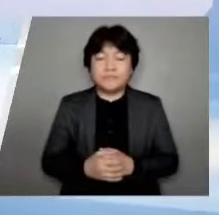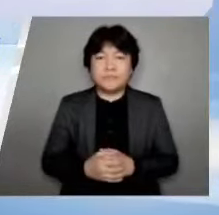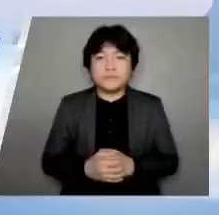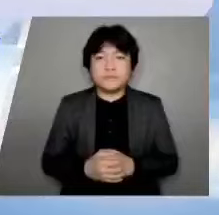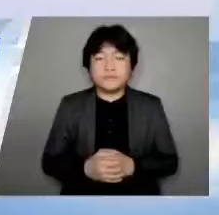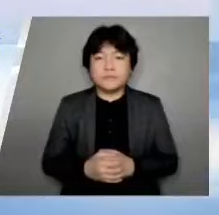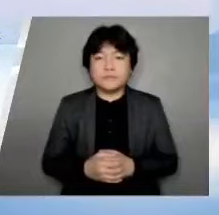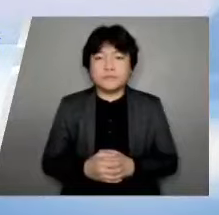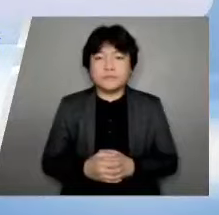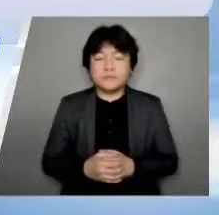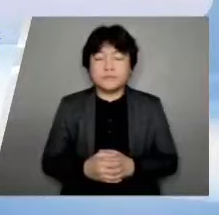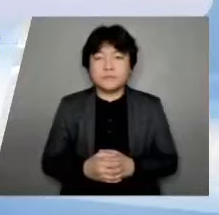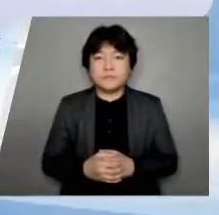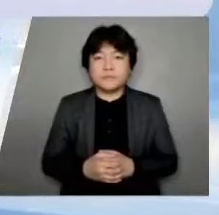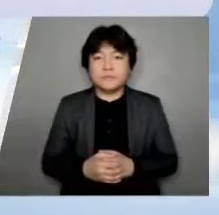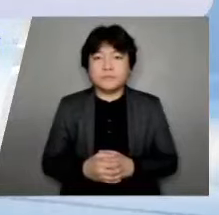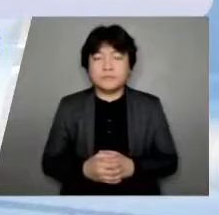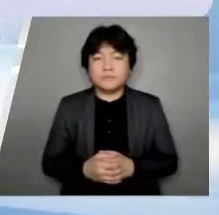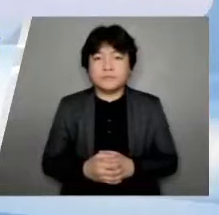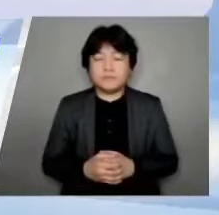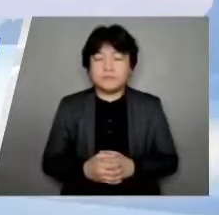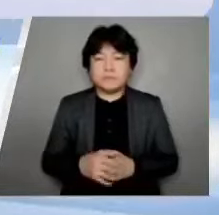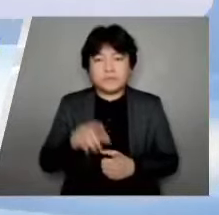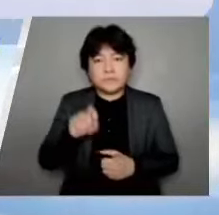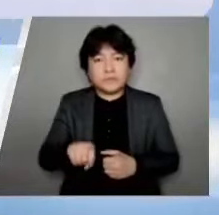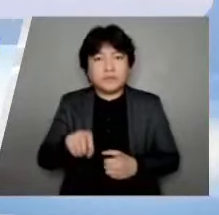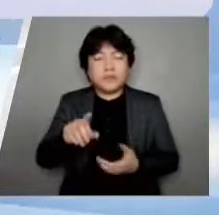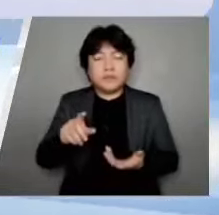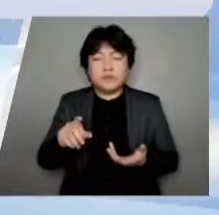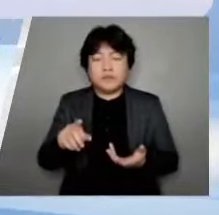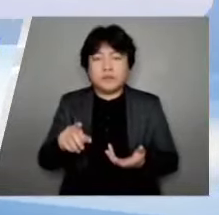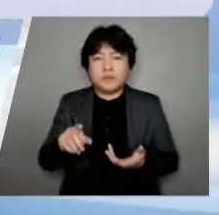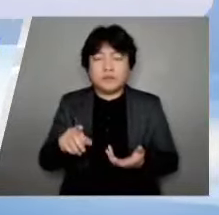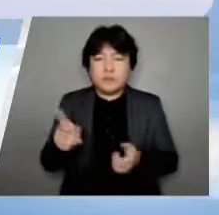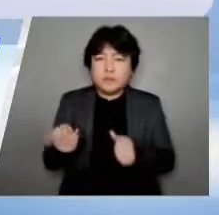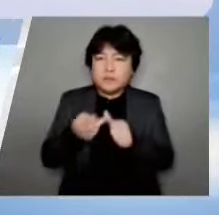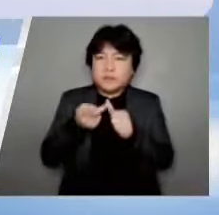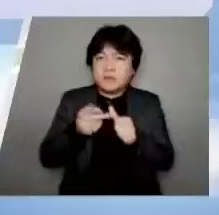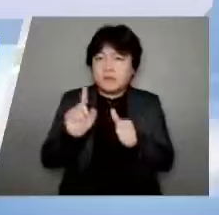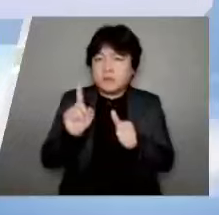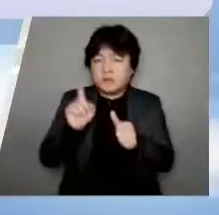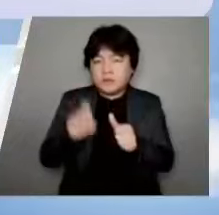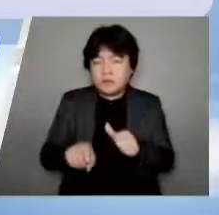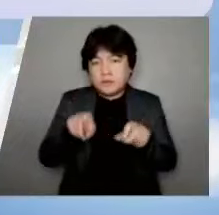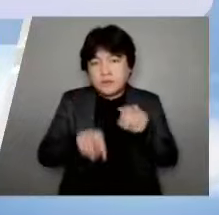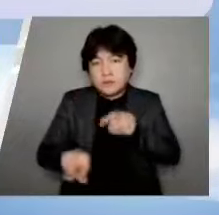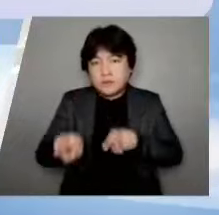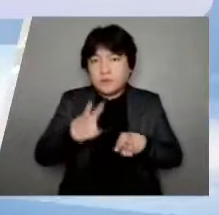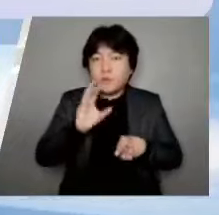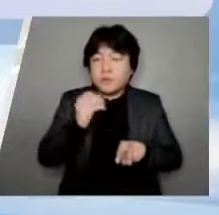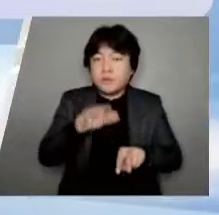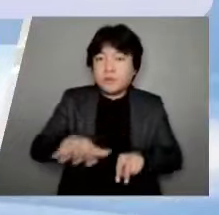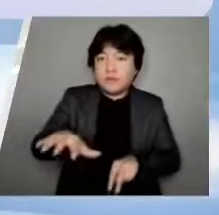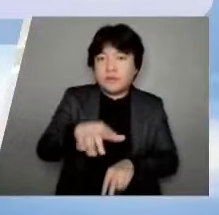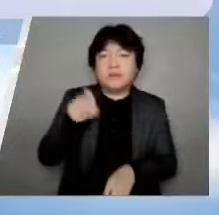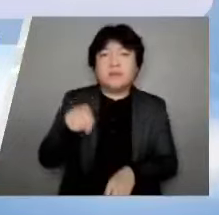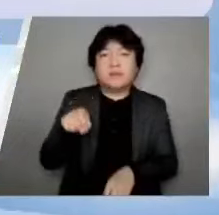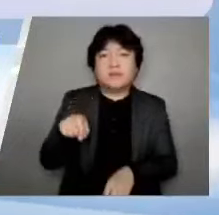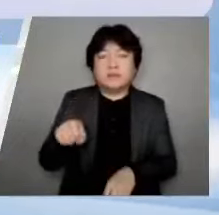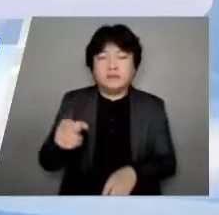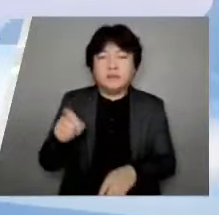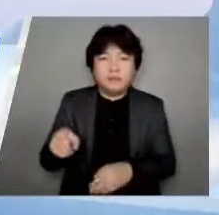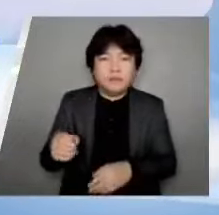po pagtuunan ng pansin na yung talagang matutukan natin yung mga pangangailangan at pagtugon po sa mga pangangailangan